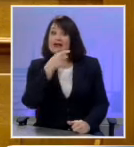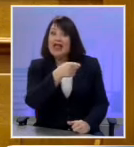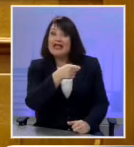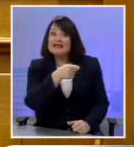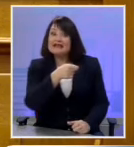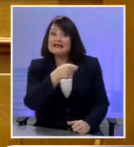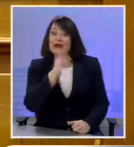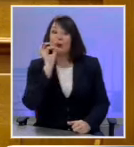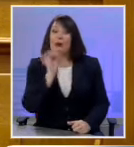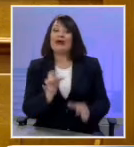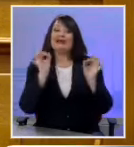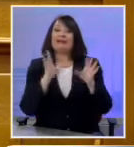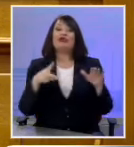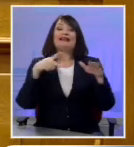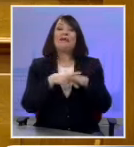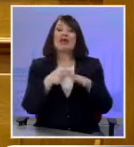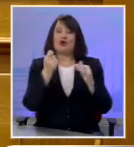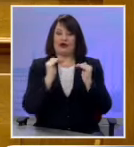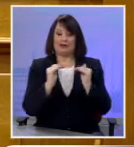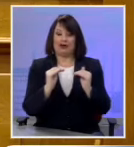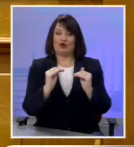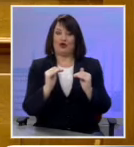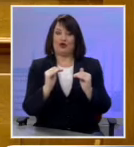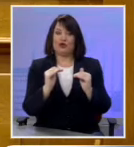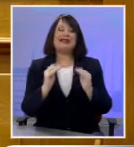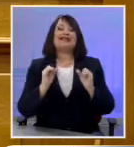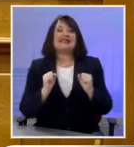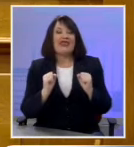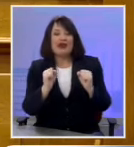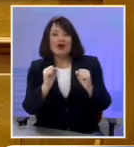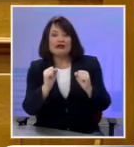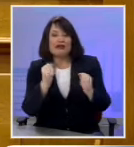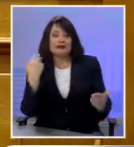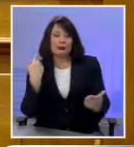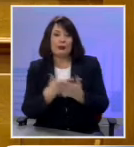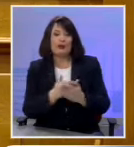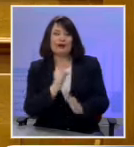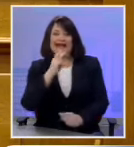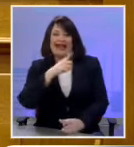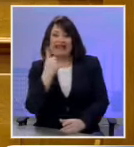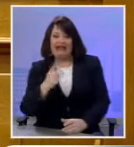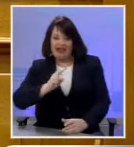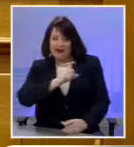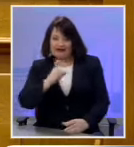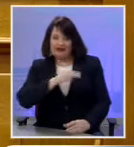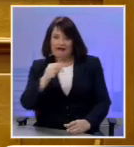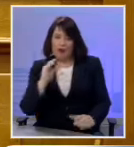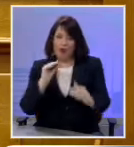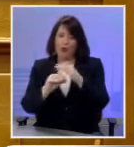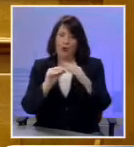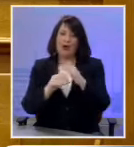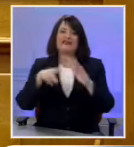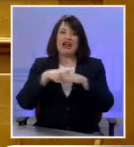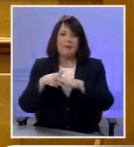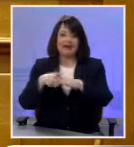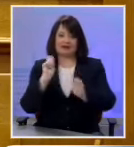εύλογη αξία του χαρτοφυλακίου του τούχου σου, που έχει διαθέσει έως τώρα πάνω από 31 δισεκατομμύρια ευρώ στις